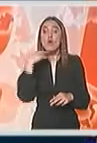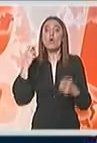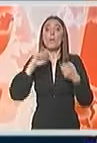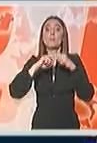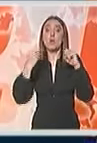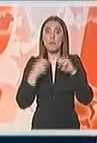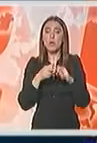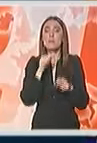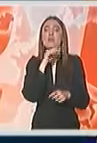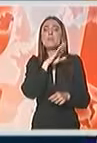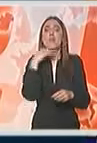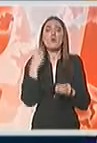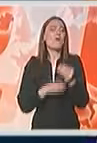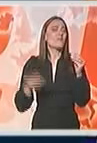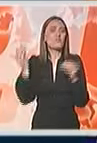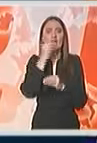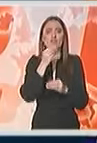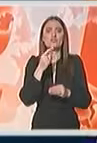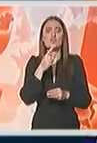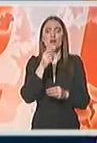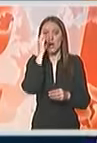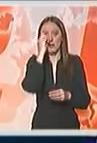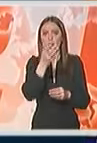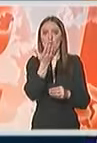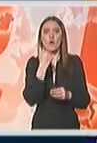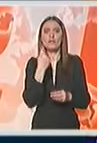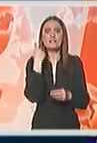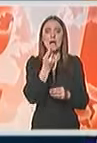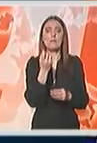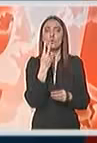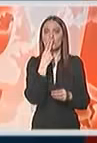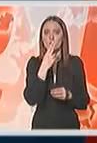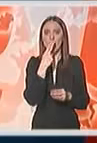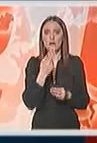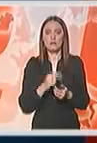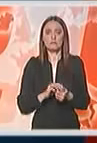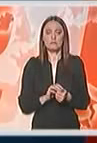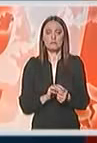problema i mnogo većih zala od samog duvana.